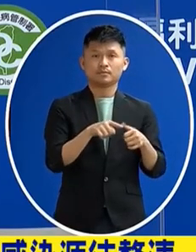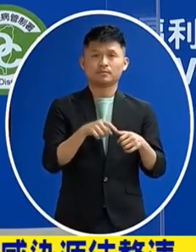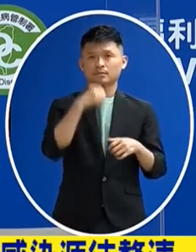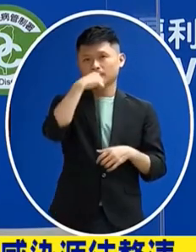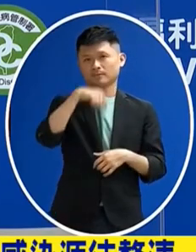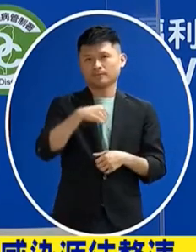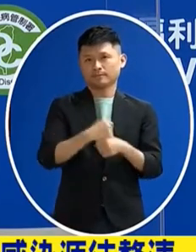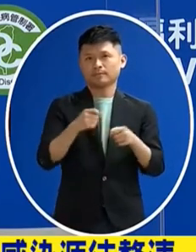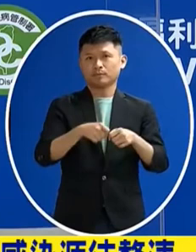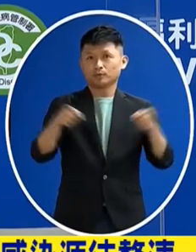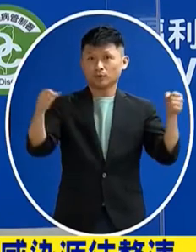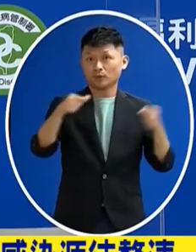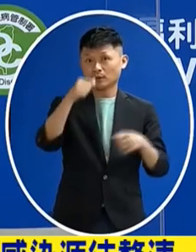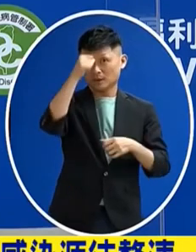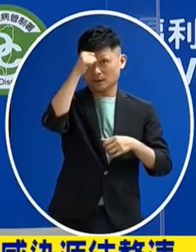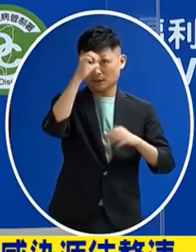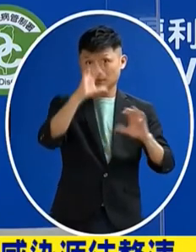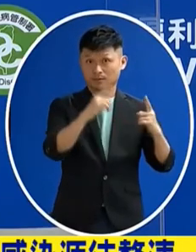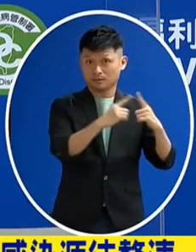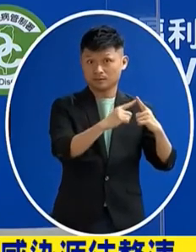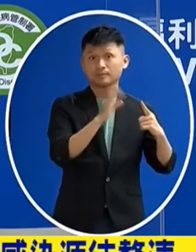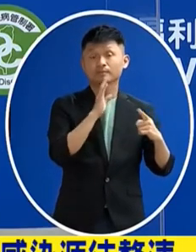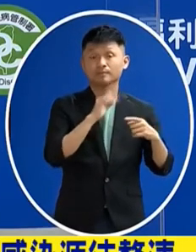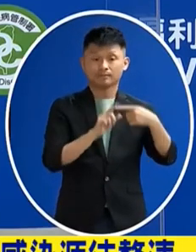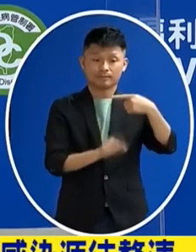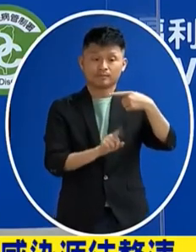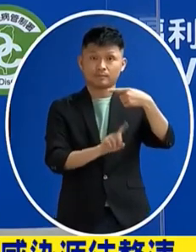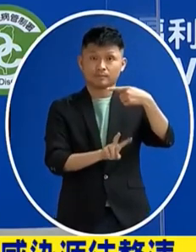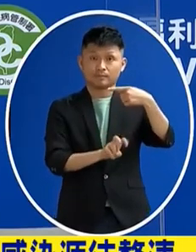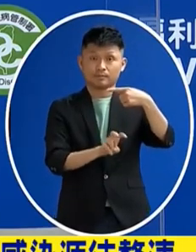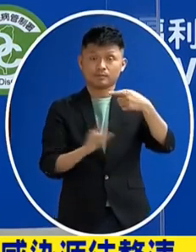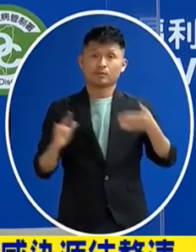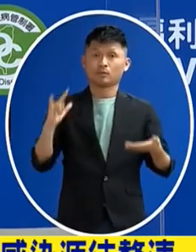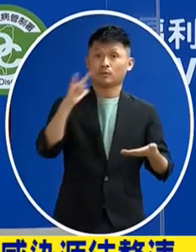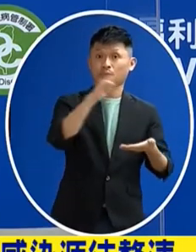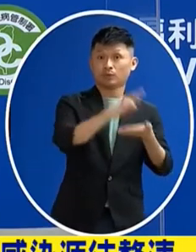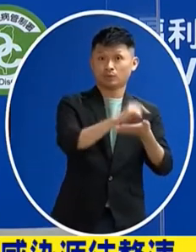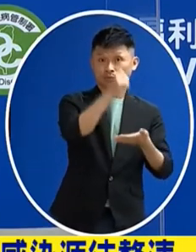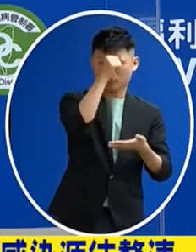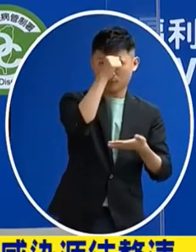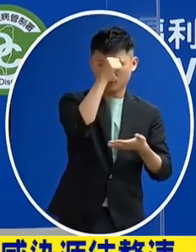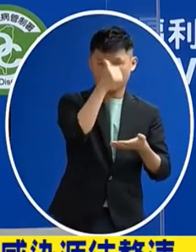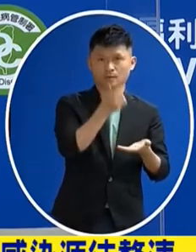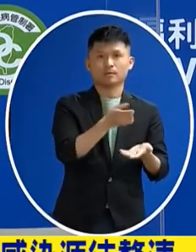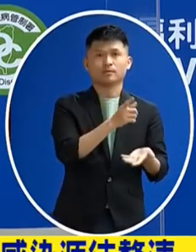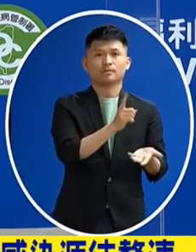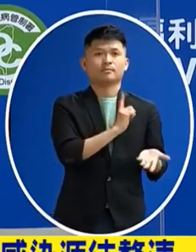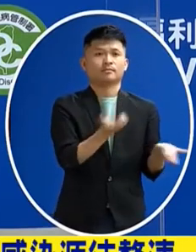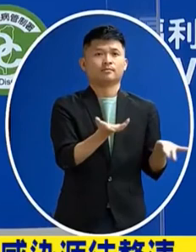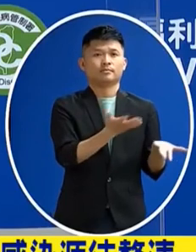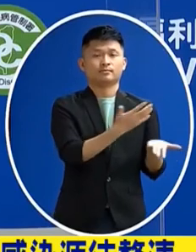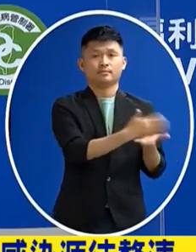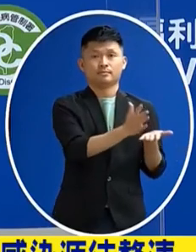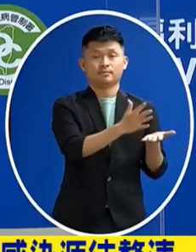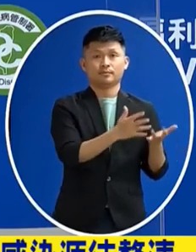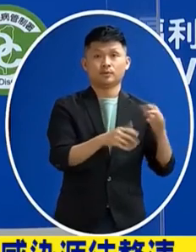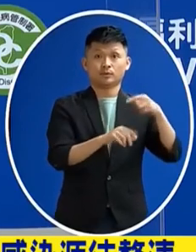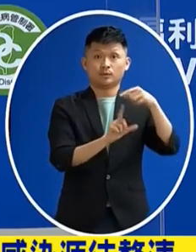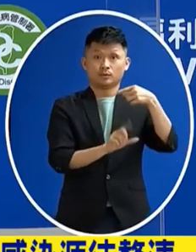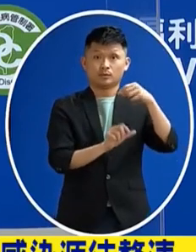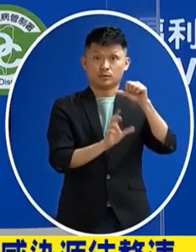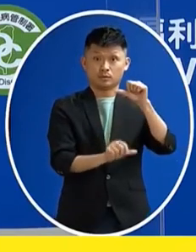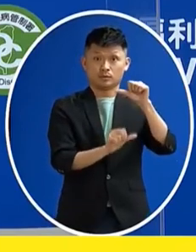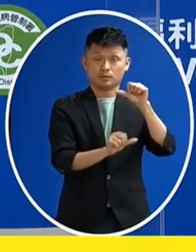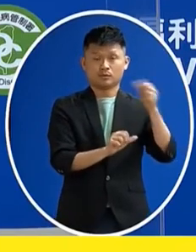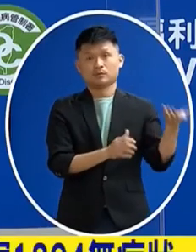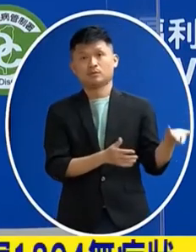作，是印度籍，今年4月22日返回印度处理私事，5月9日哈再来台，那